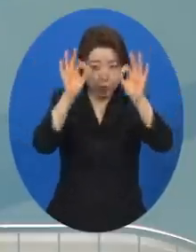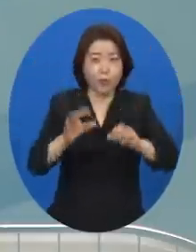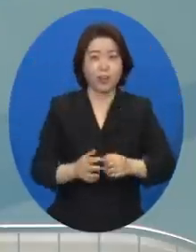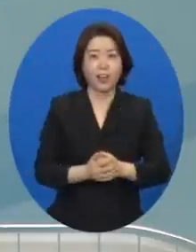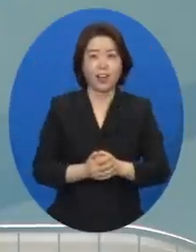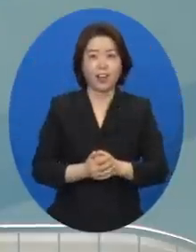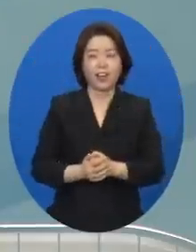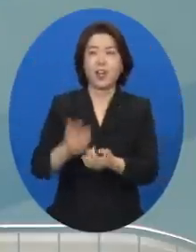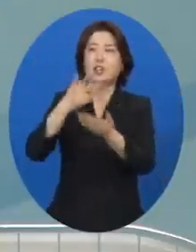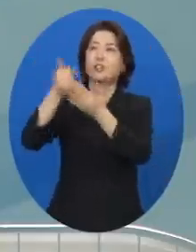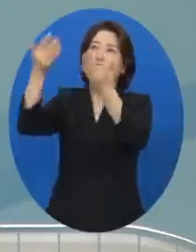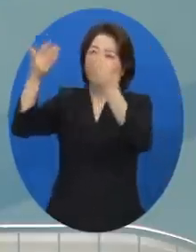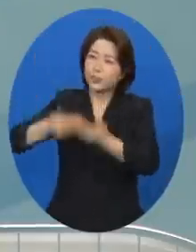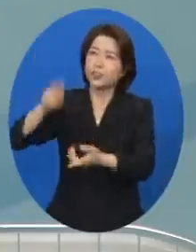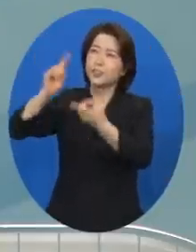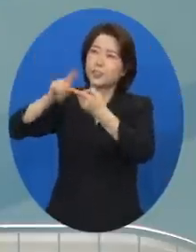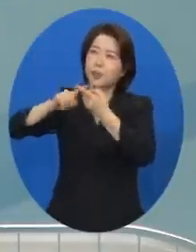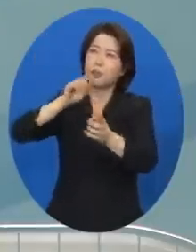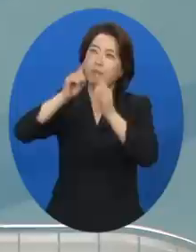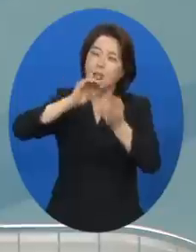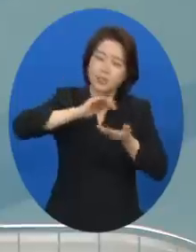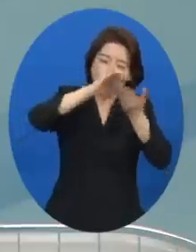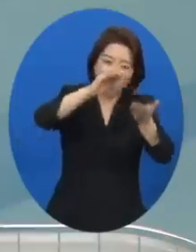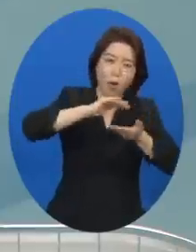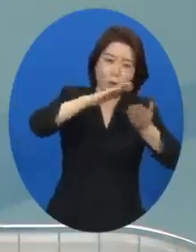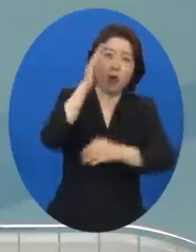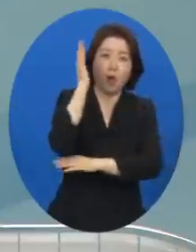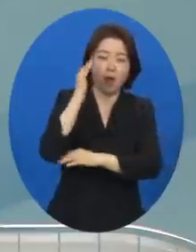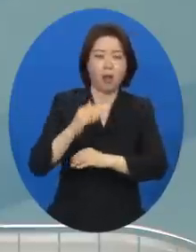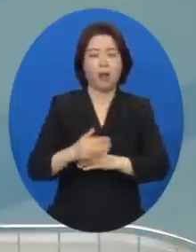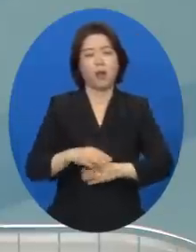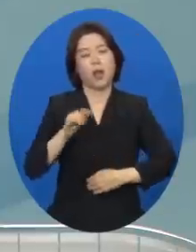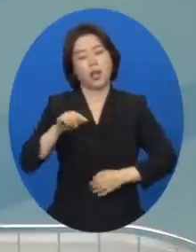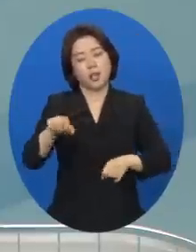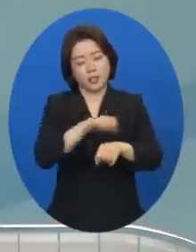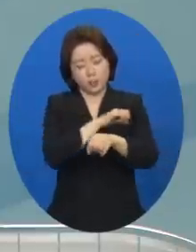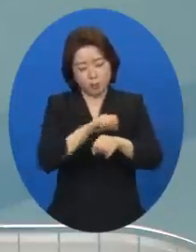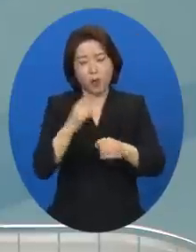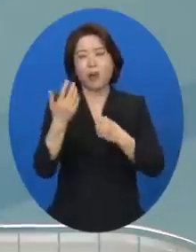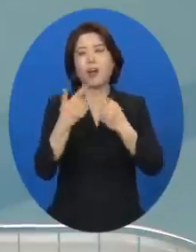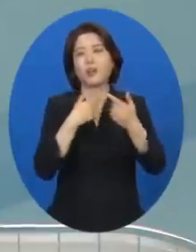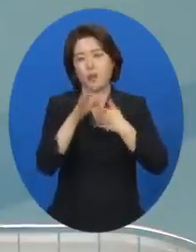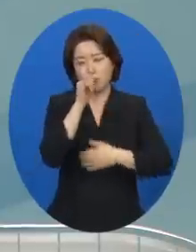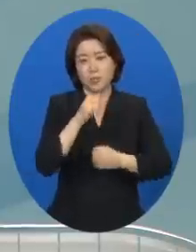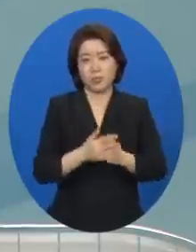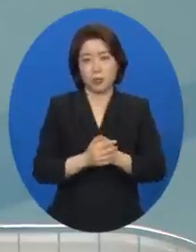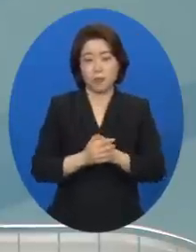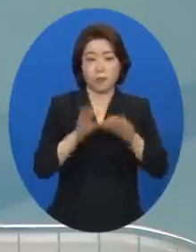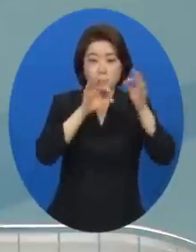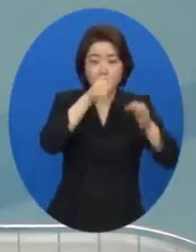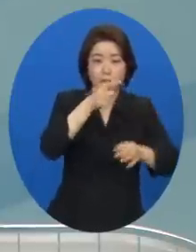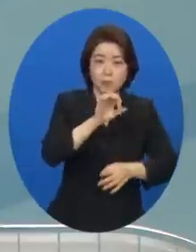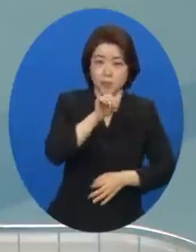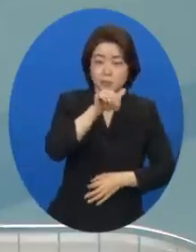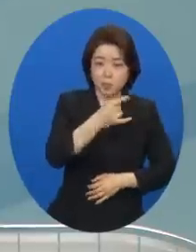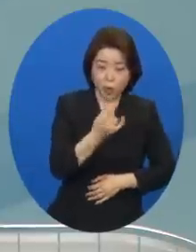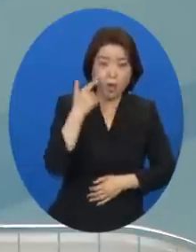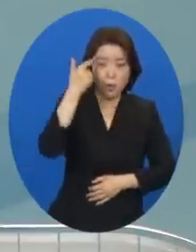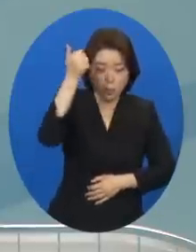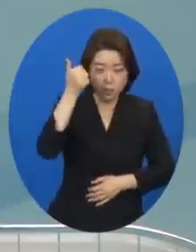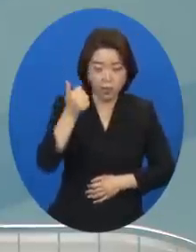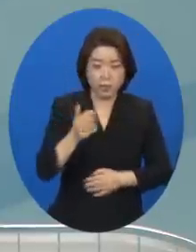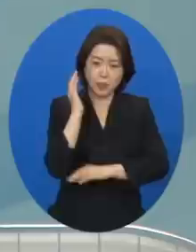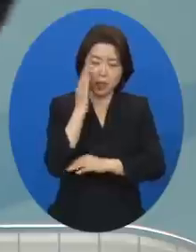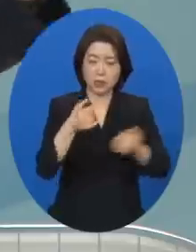말씀 하면 되는 거니까 그런 특별한 경험도 했어요 김 증에 목사님 강사로 같이 가셨는데 건강에